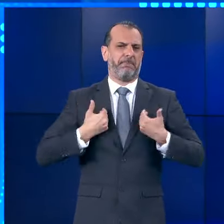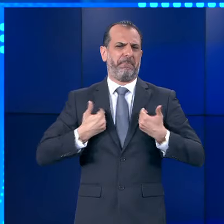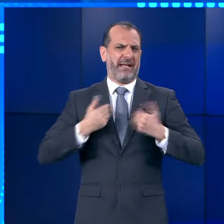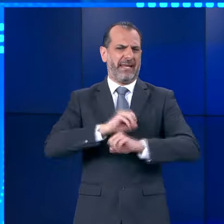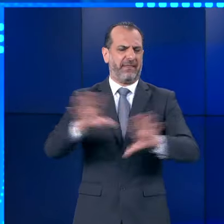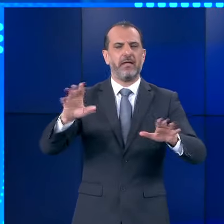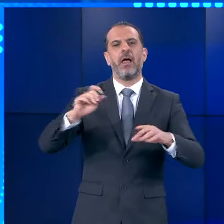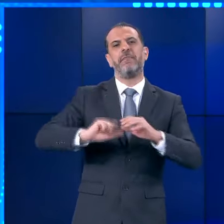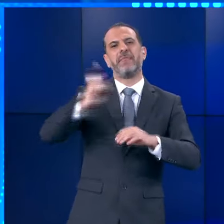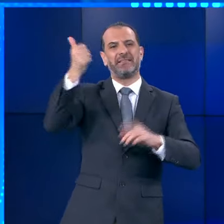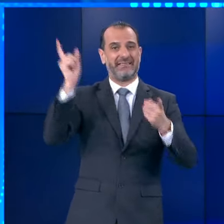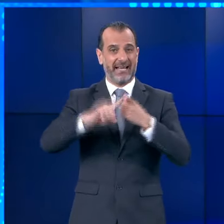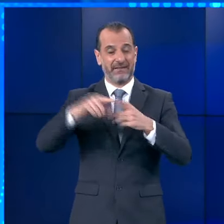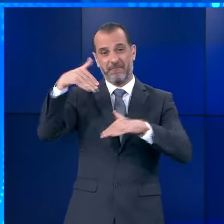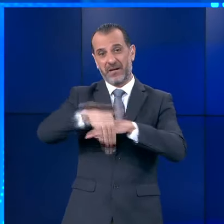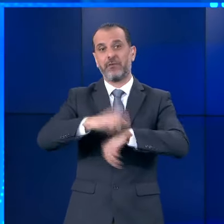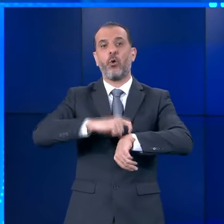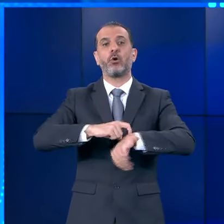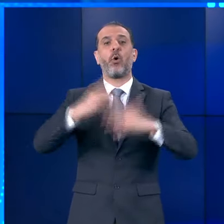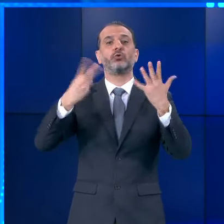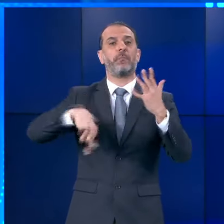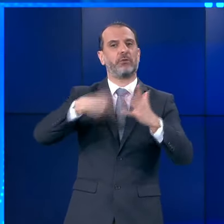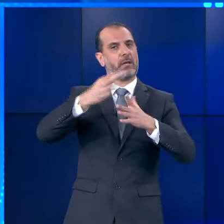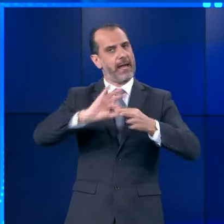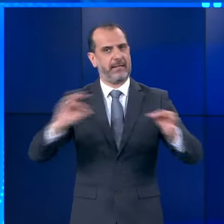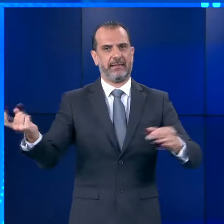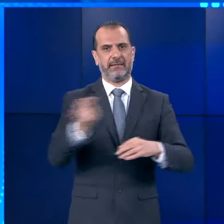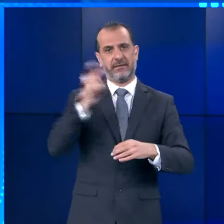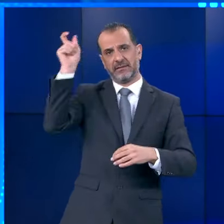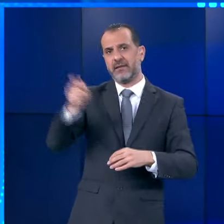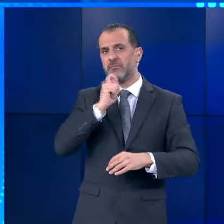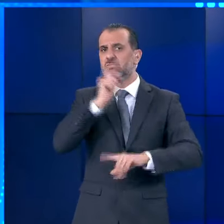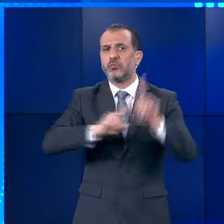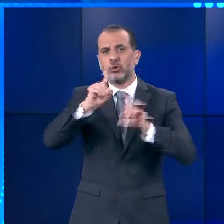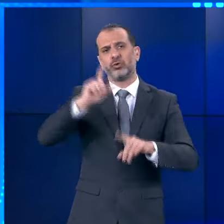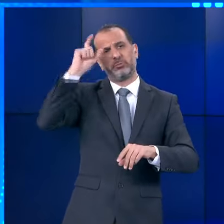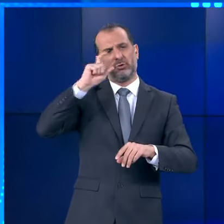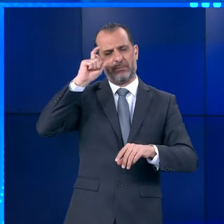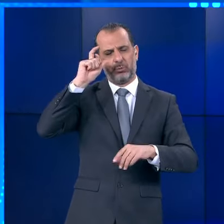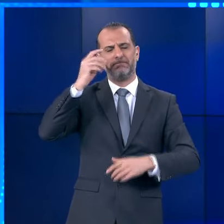εκπομπή First Dates. Αναλυτικά η επικαιρότητα της ημέρας στο κεντρικό δελτίο ειδήσεων στις 8 παρατέταρτο